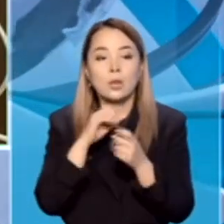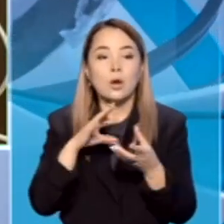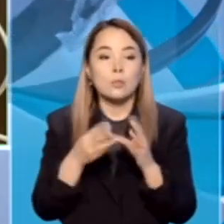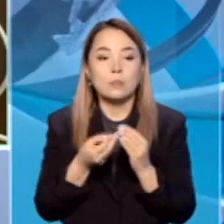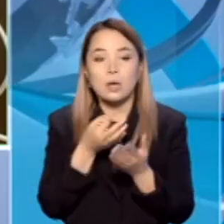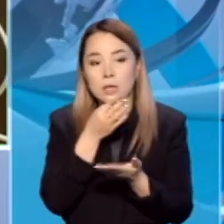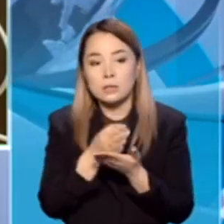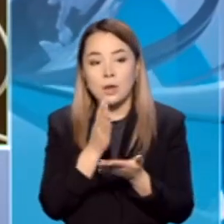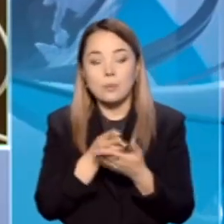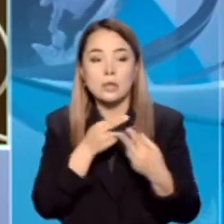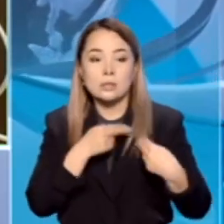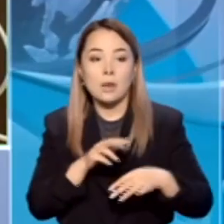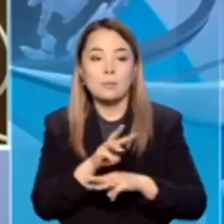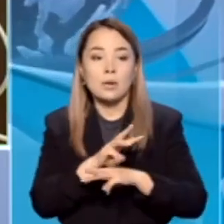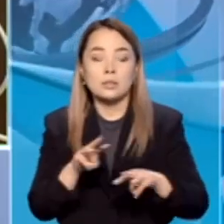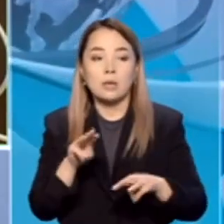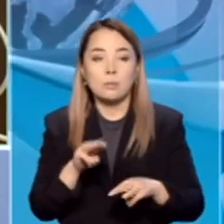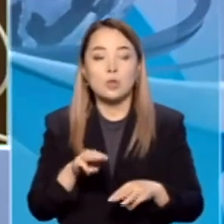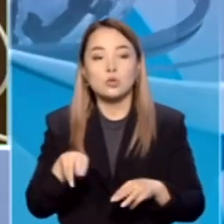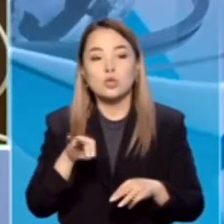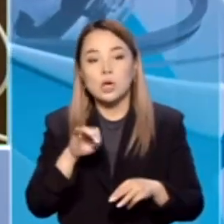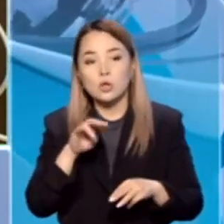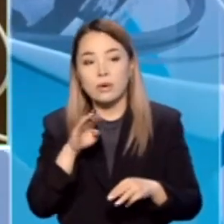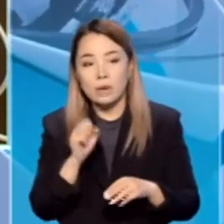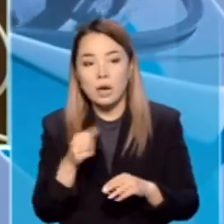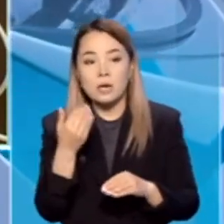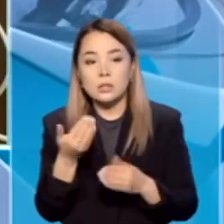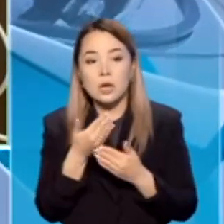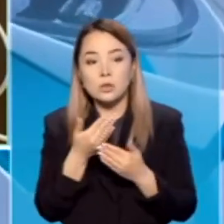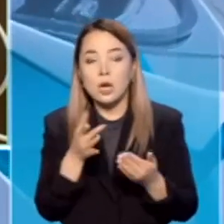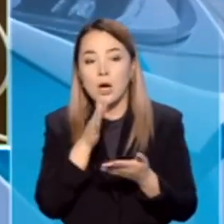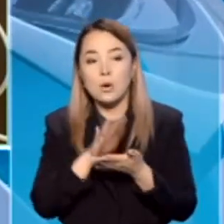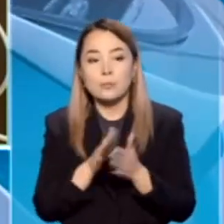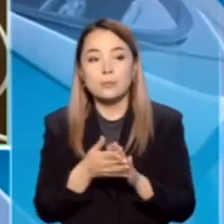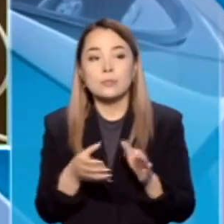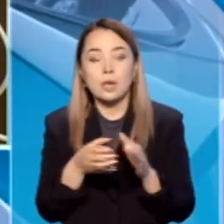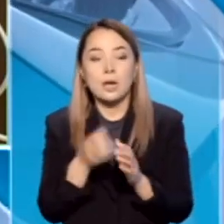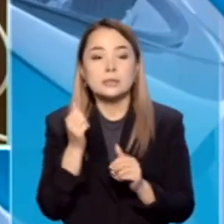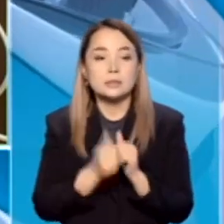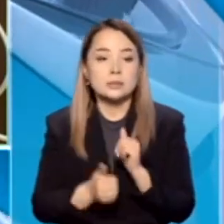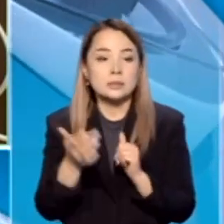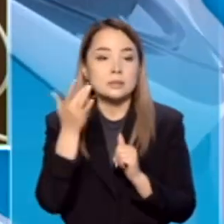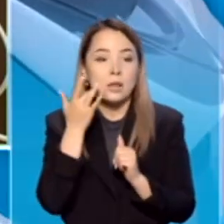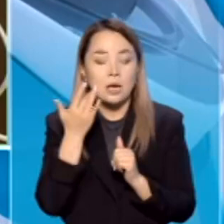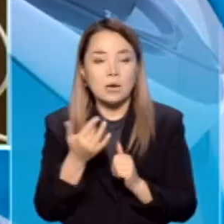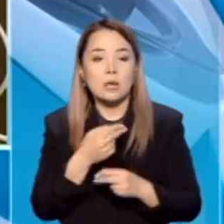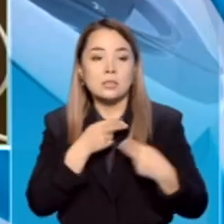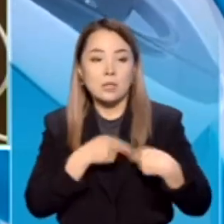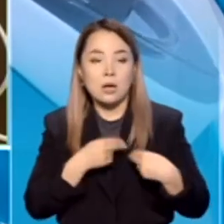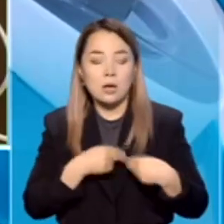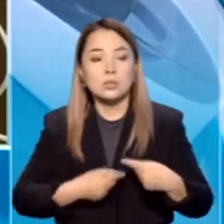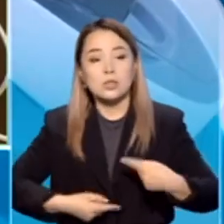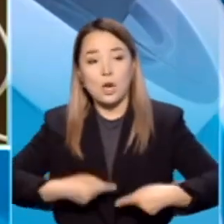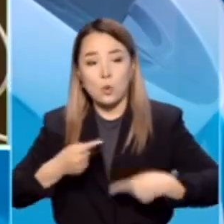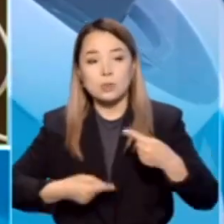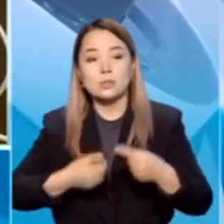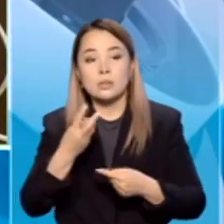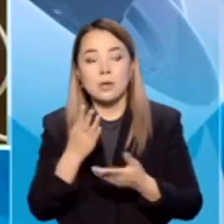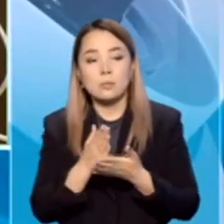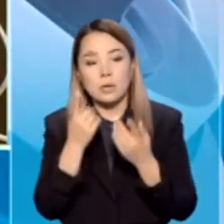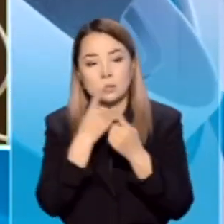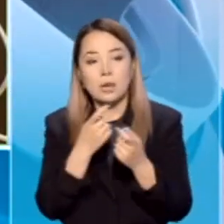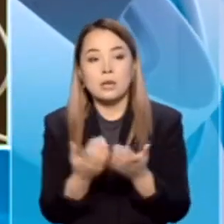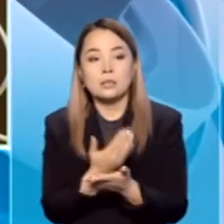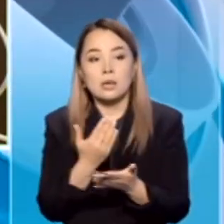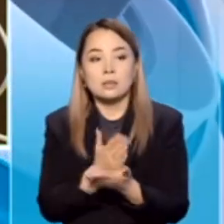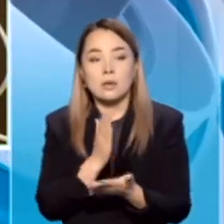айтты. Ал еңбек министрі Тамара Дүйсенова соңғы кезде жиілеп кеткен еңбек дауына қатысты да бірқатар мәлімдеме